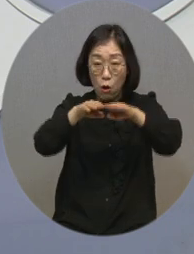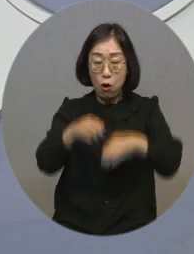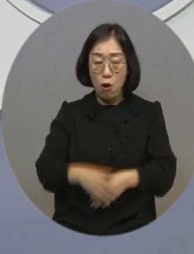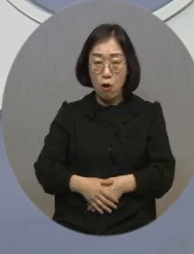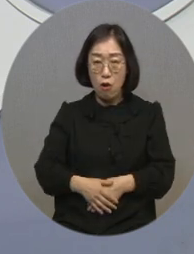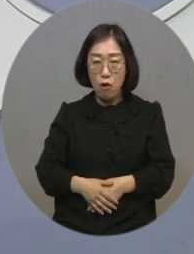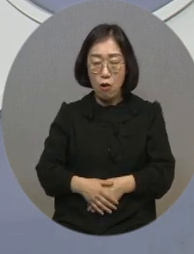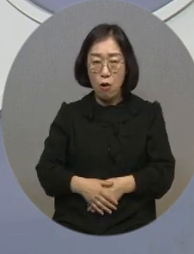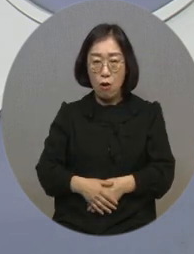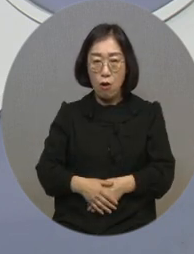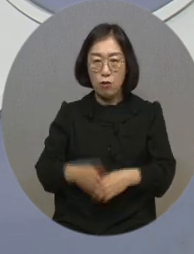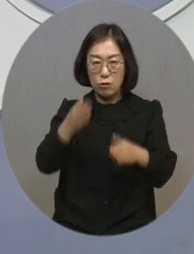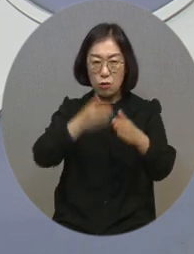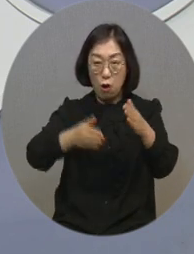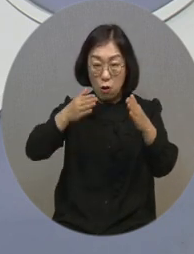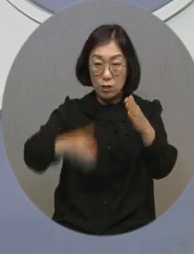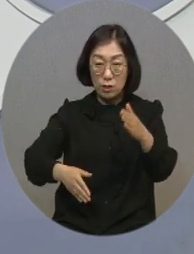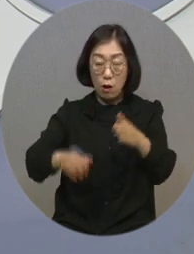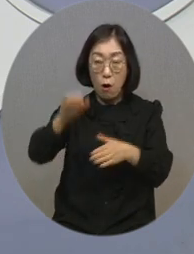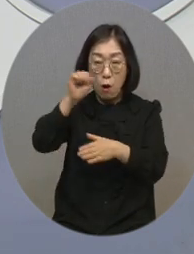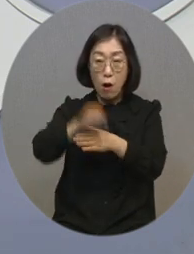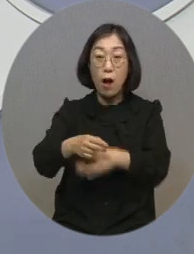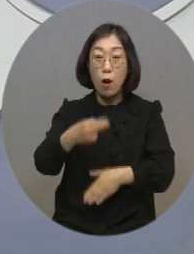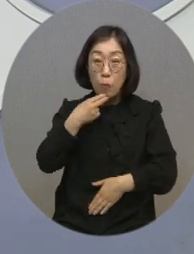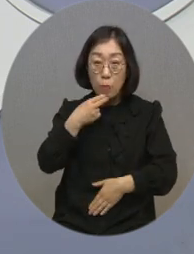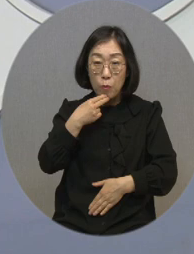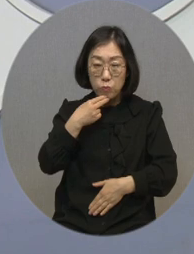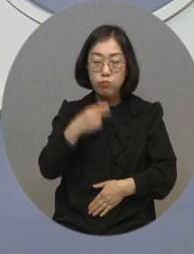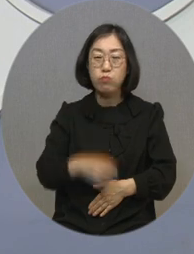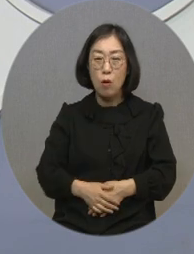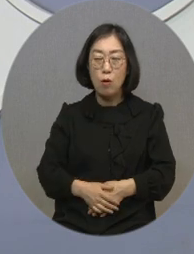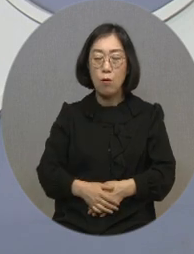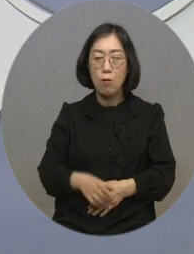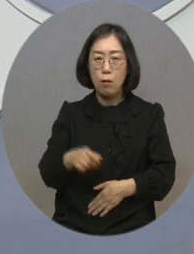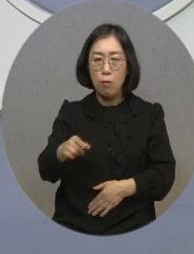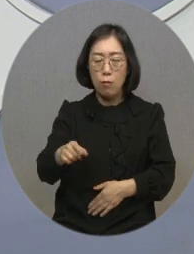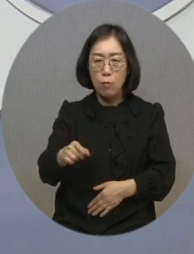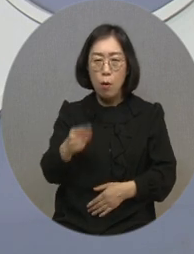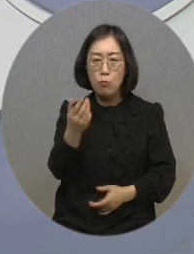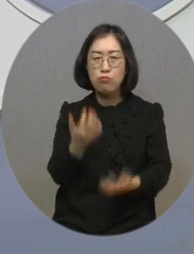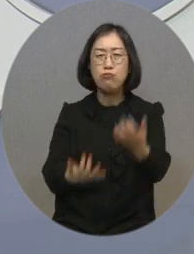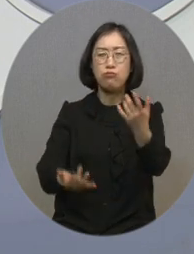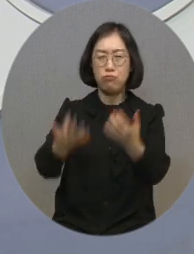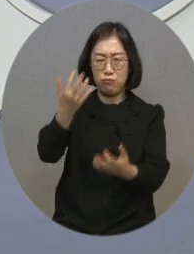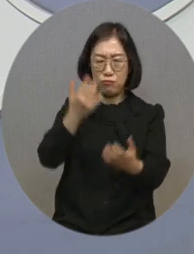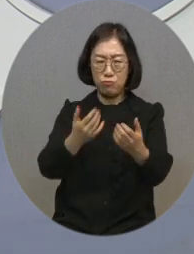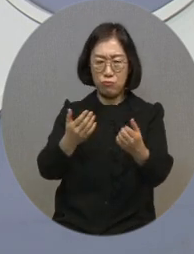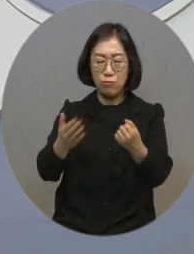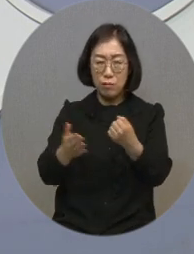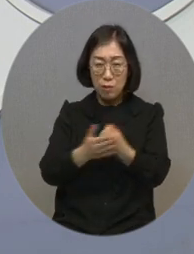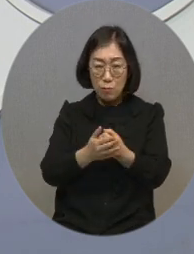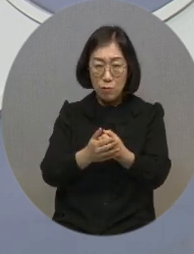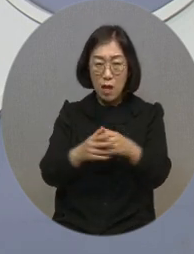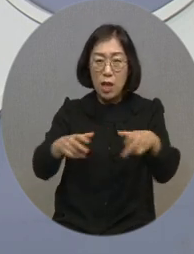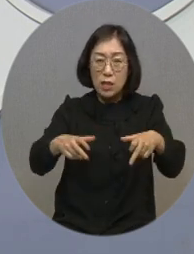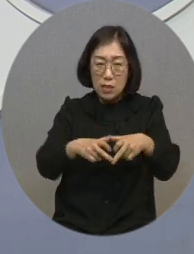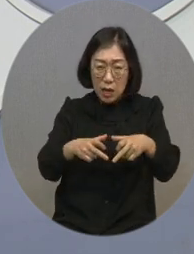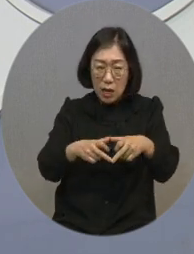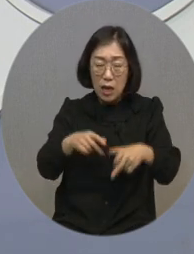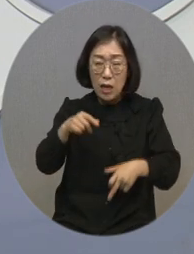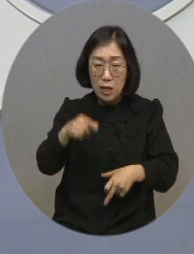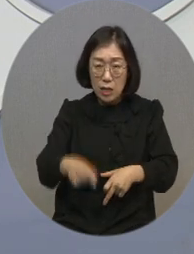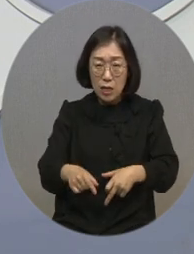장애인 시설이었습니다. 네. 거기가 화재가 나가지고 그 장애인이다 보니까 이제 탈출을 못해서 한 두